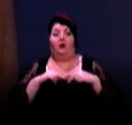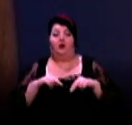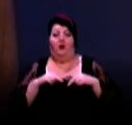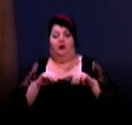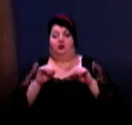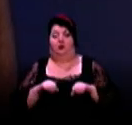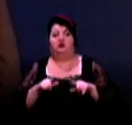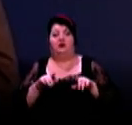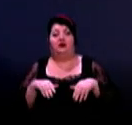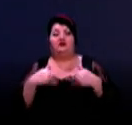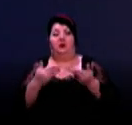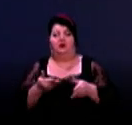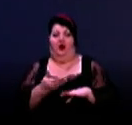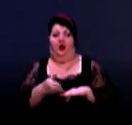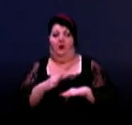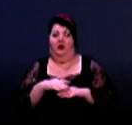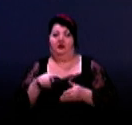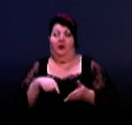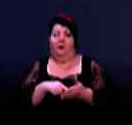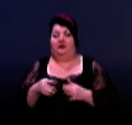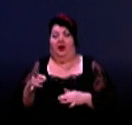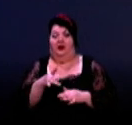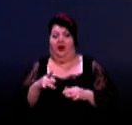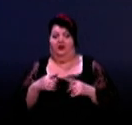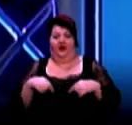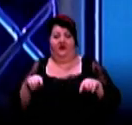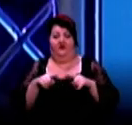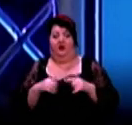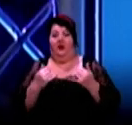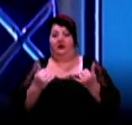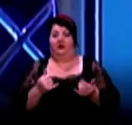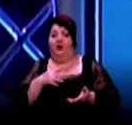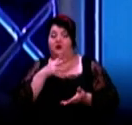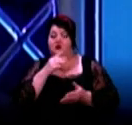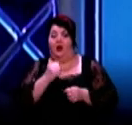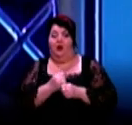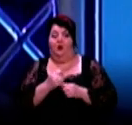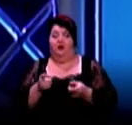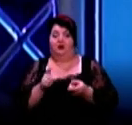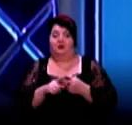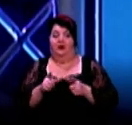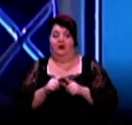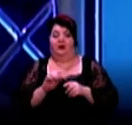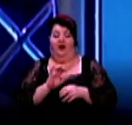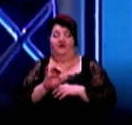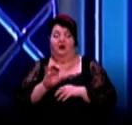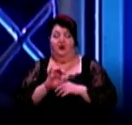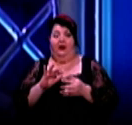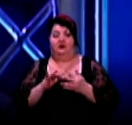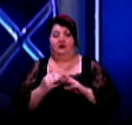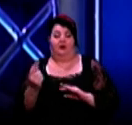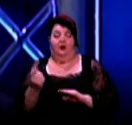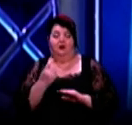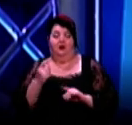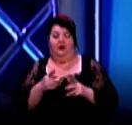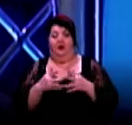може запропонувати Полтавська міськрайонна філія служби зайнятості? На даний час робота зв'язана з виробництвом сільським господарством. Ну, сільське